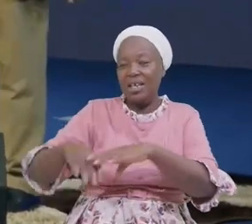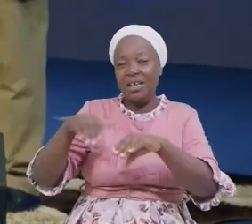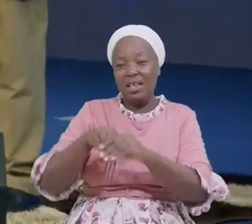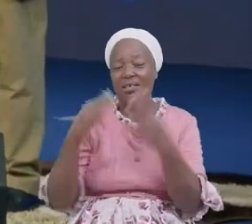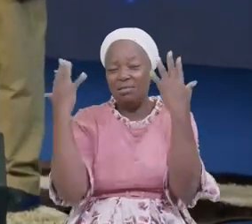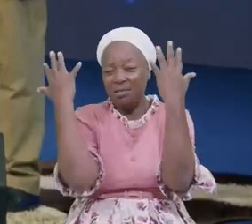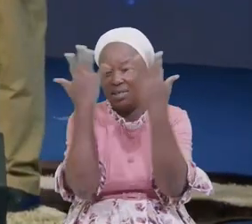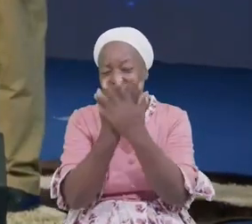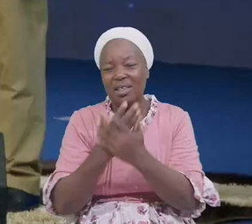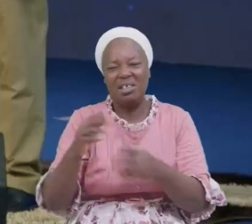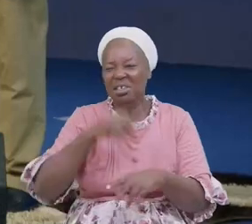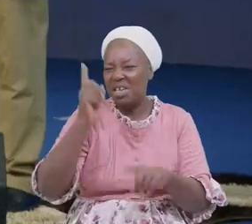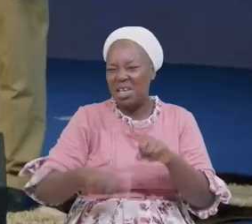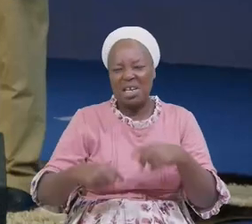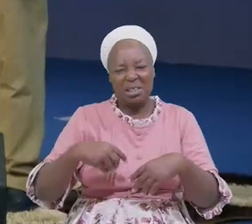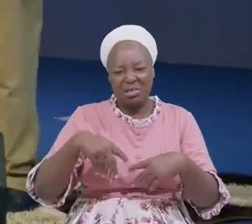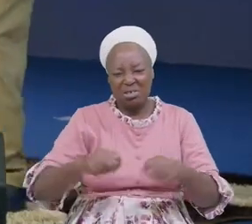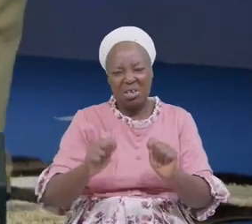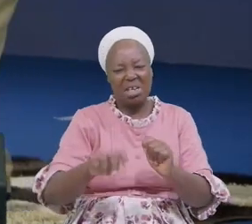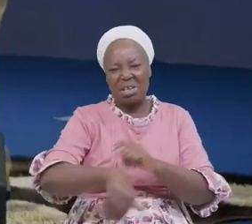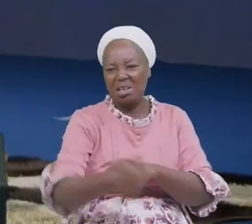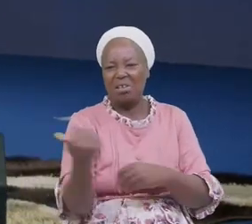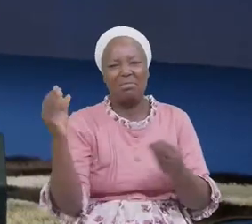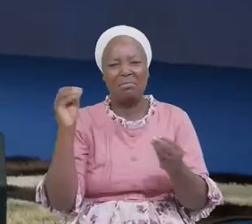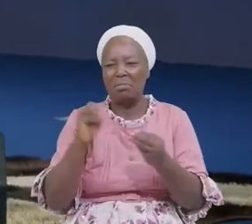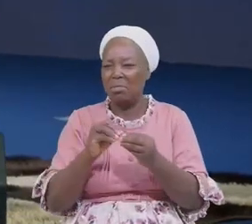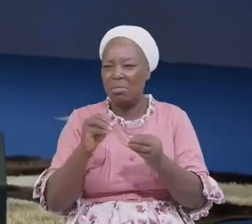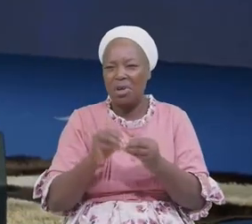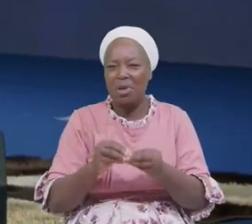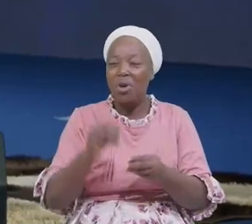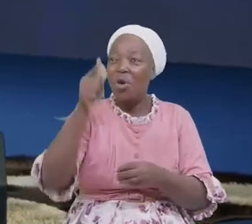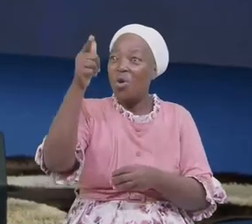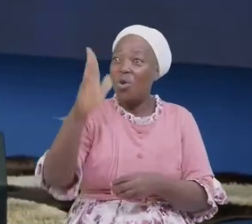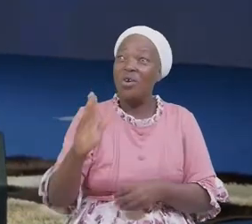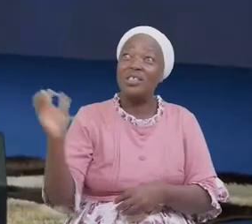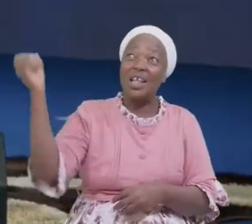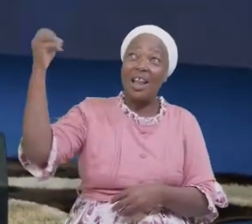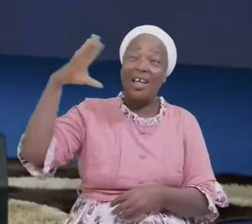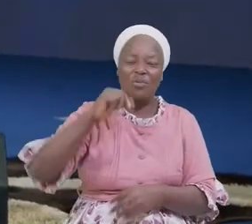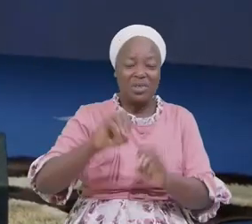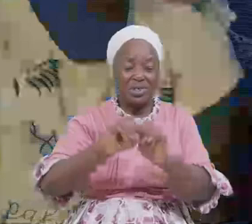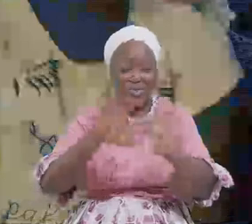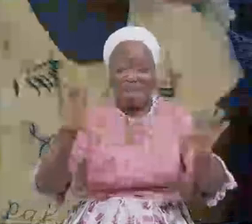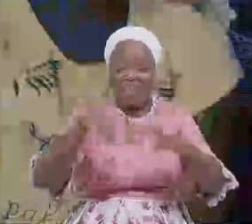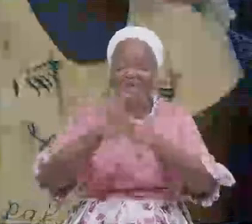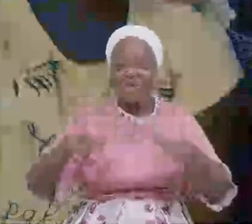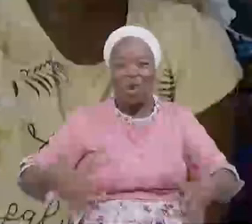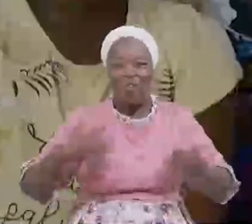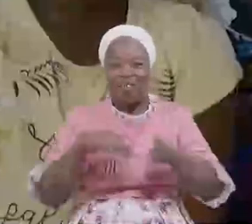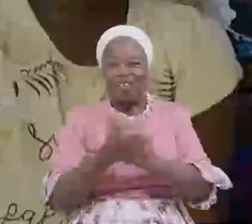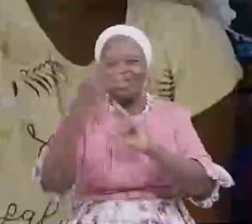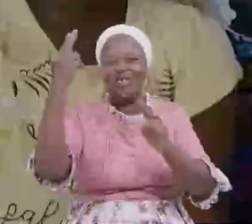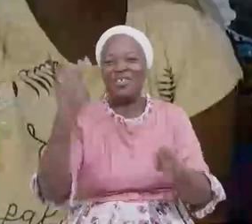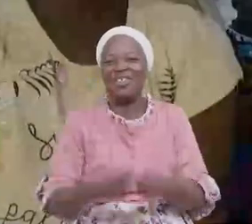et maintenant ils sont assis dans l'ombre des ténèbres et ne font plus d'efforts. Mais la lumière va briller dans tes